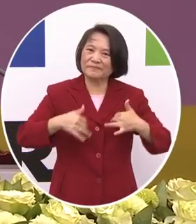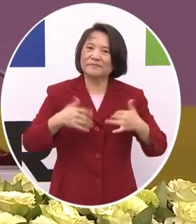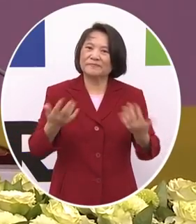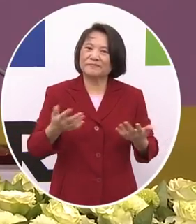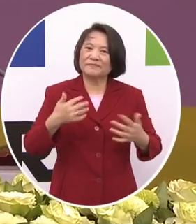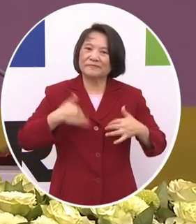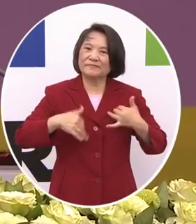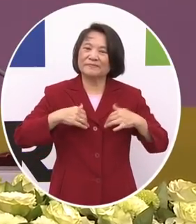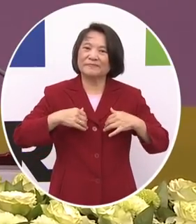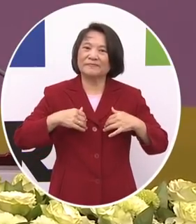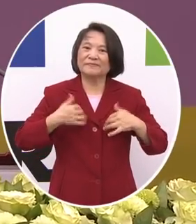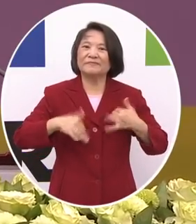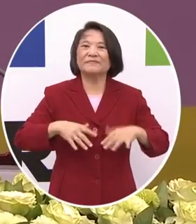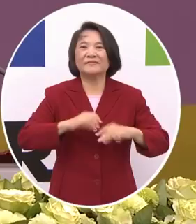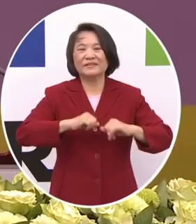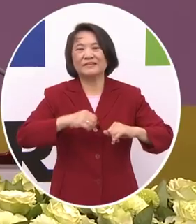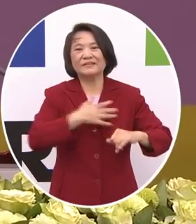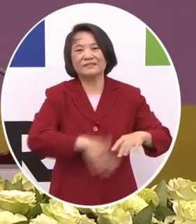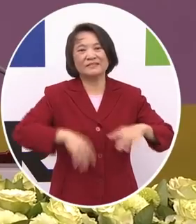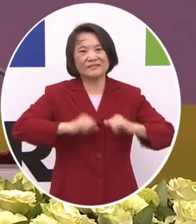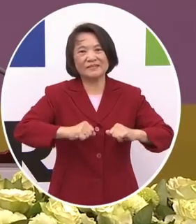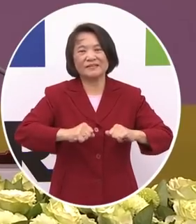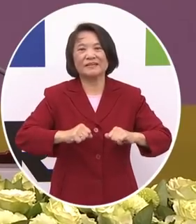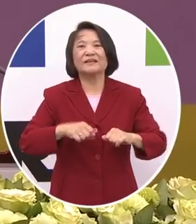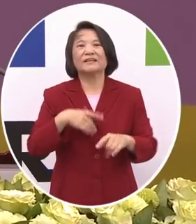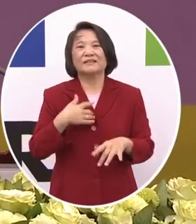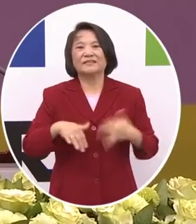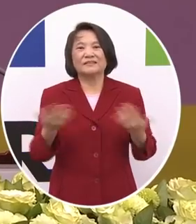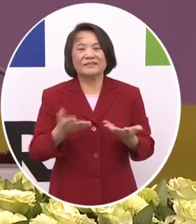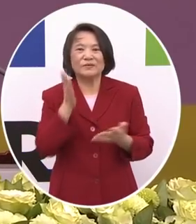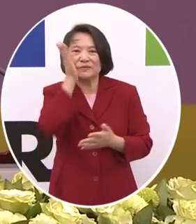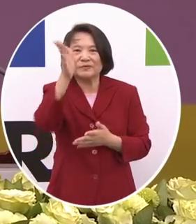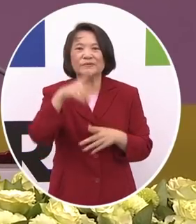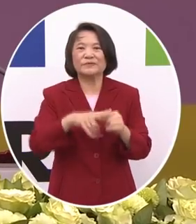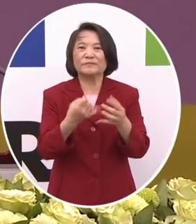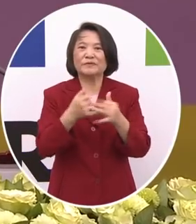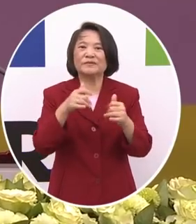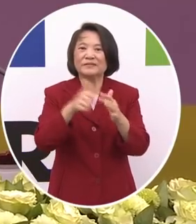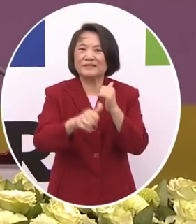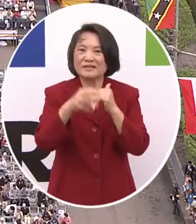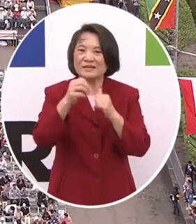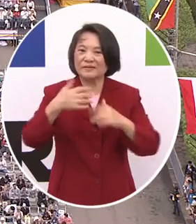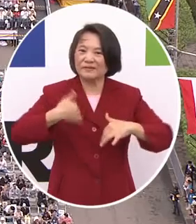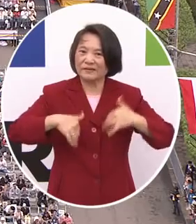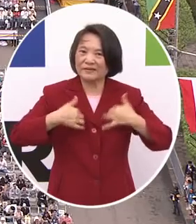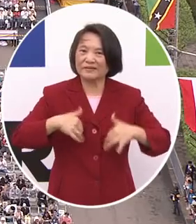事如意，中华民国生日快乐。谢谢，谢谢大家。